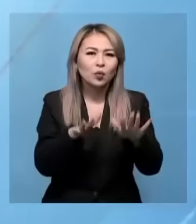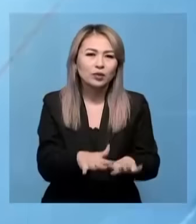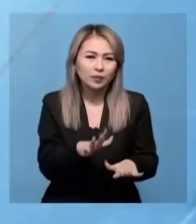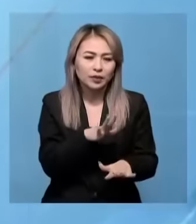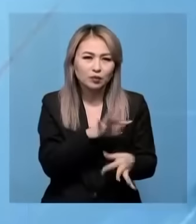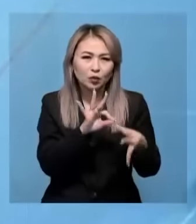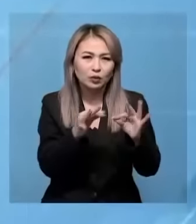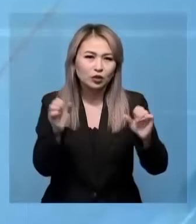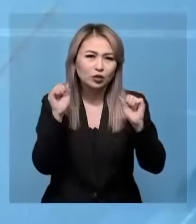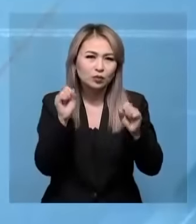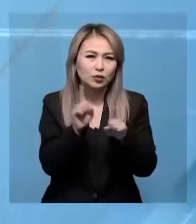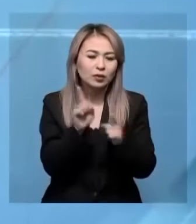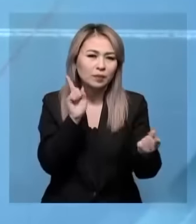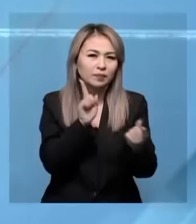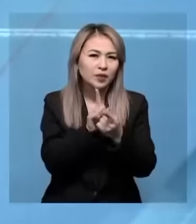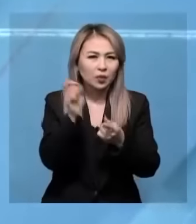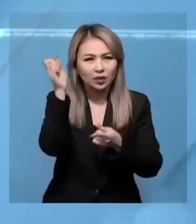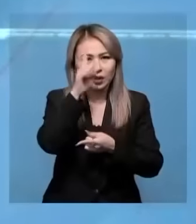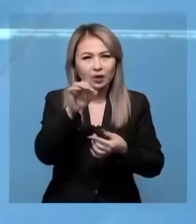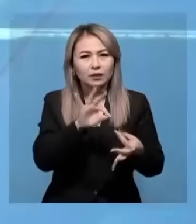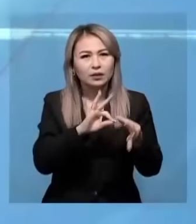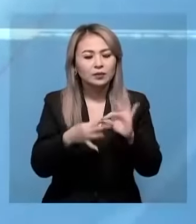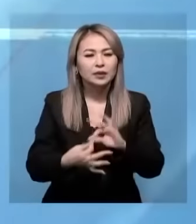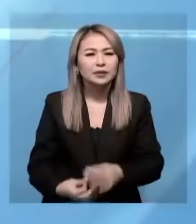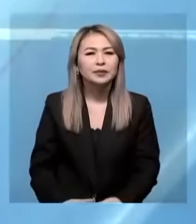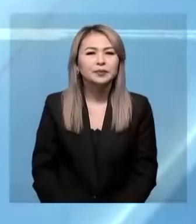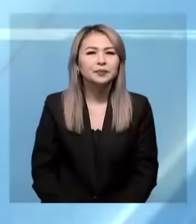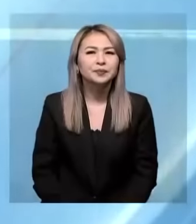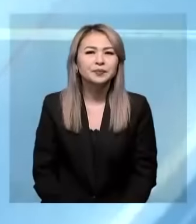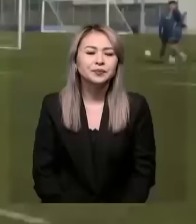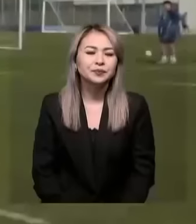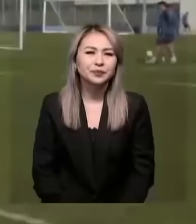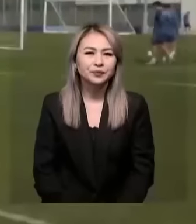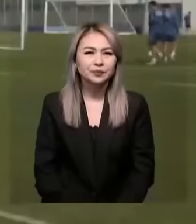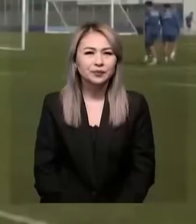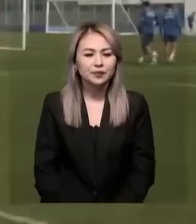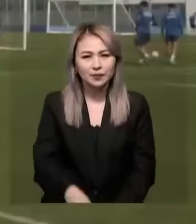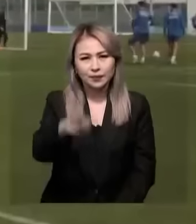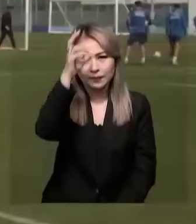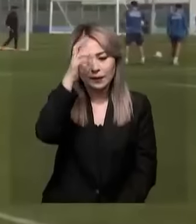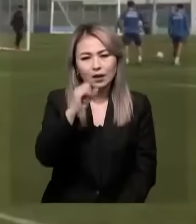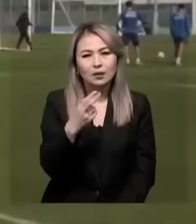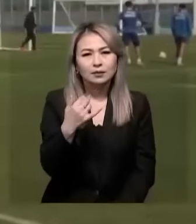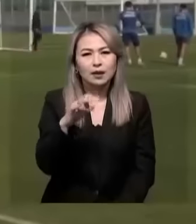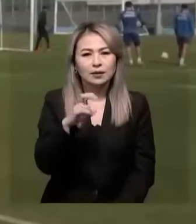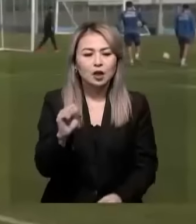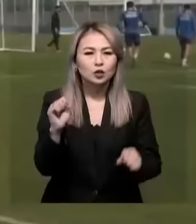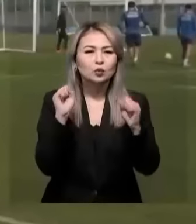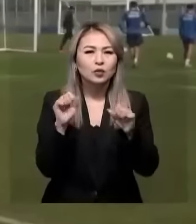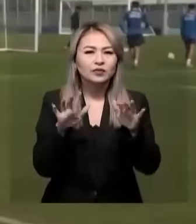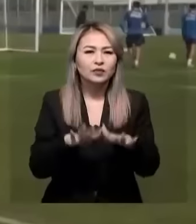жайғасқан. Мән-жайды спортшымен жүздесіп айтқан Меруерт қанағаттан білейік. Түркияның Адана Демирспор клубы